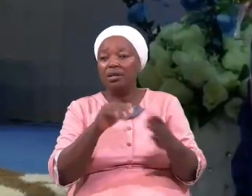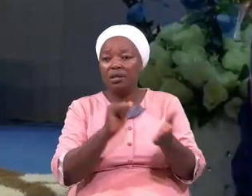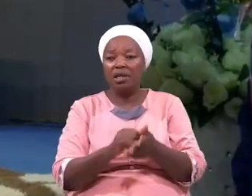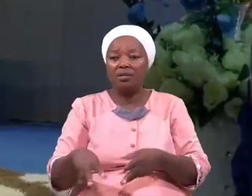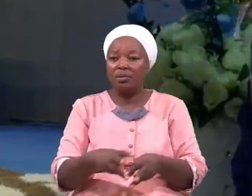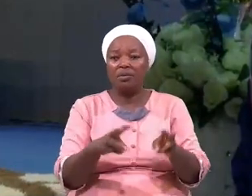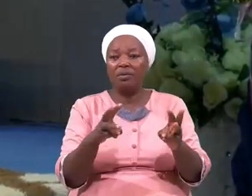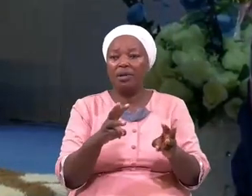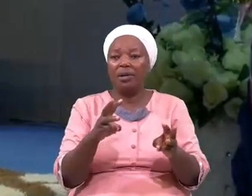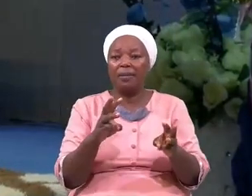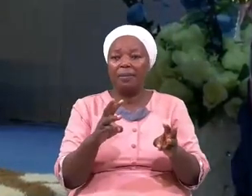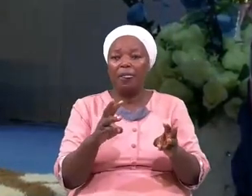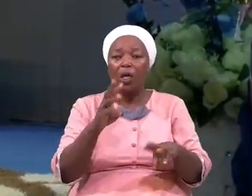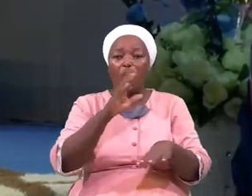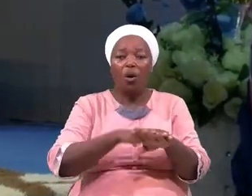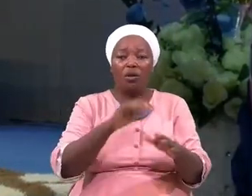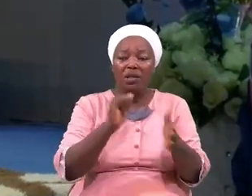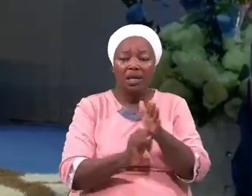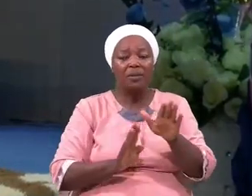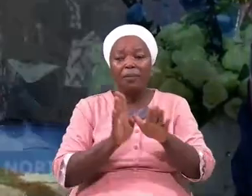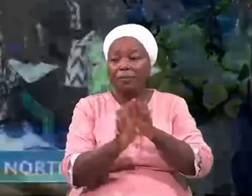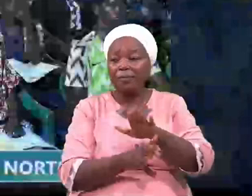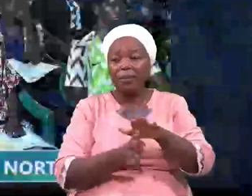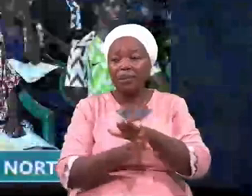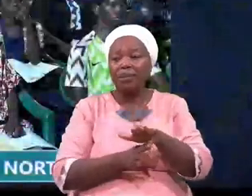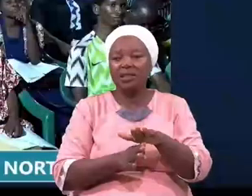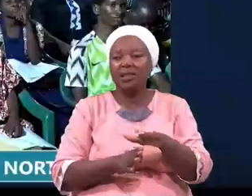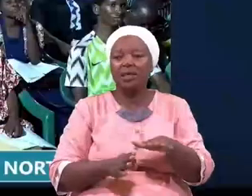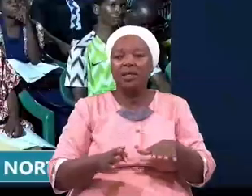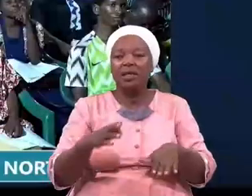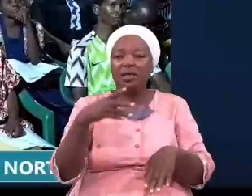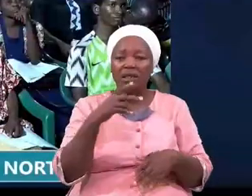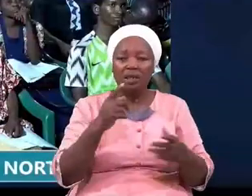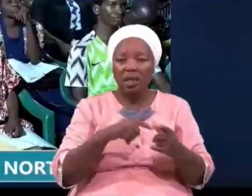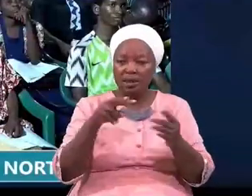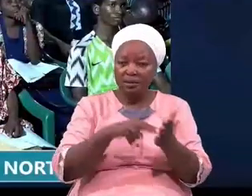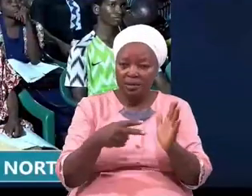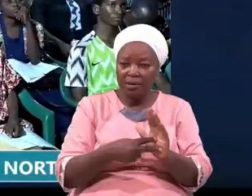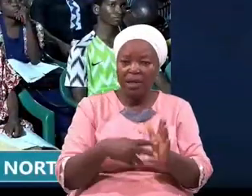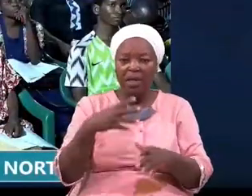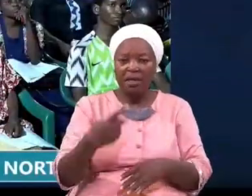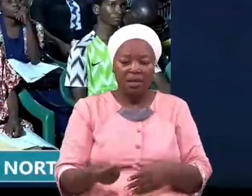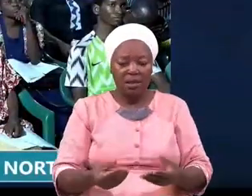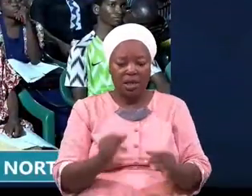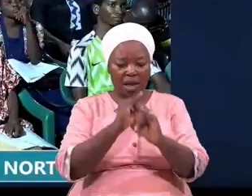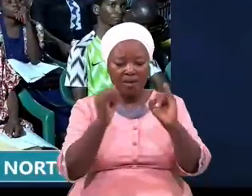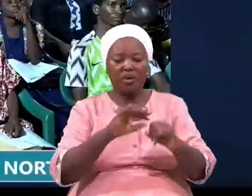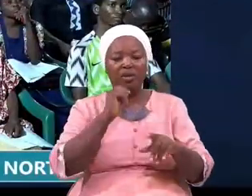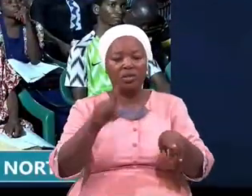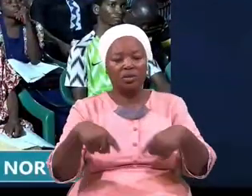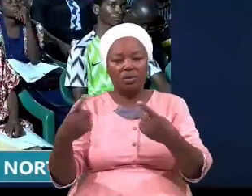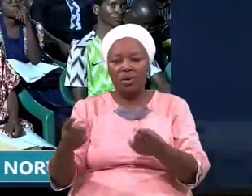et de cette manière, et sur ce fondement, le levain est ôté.